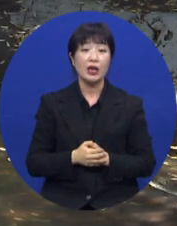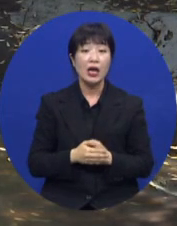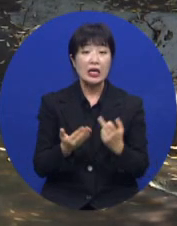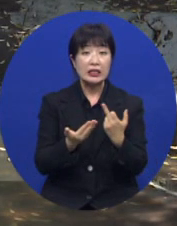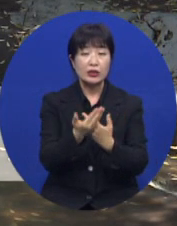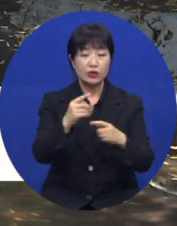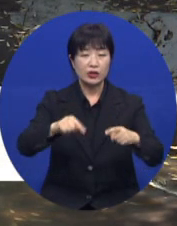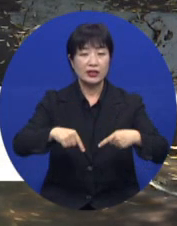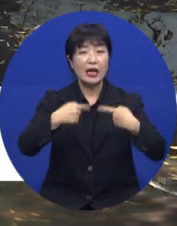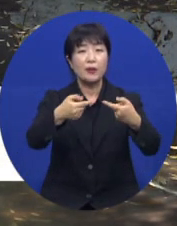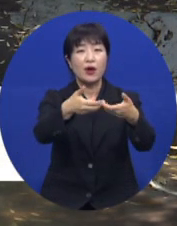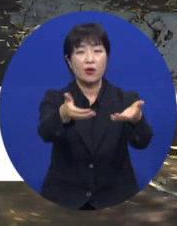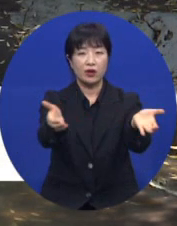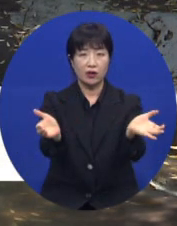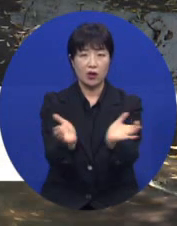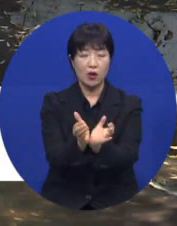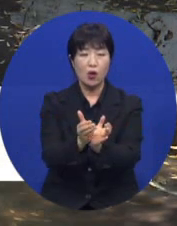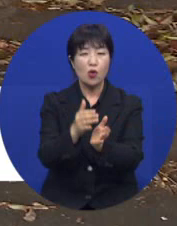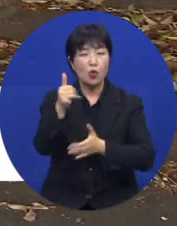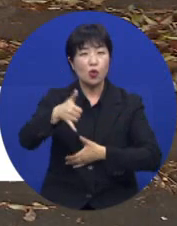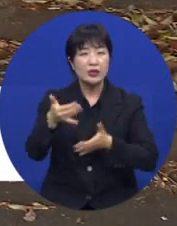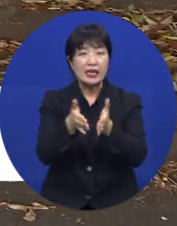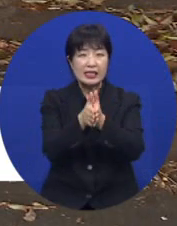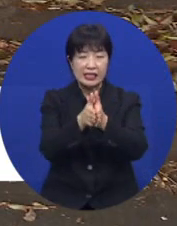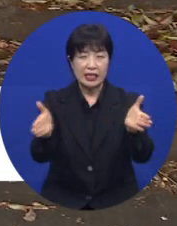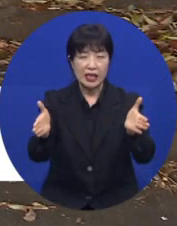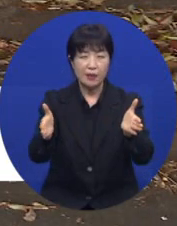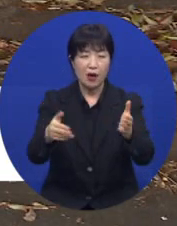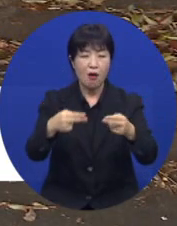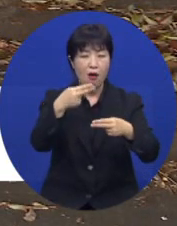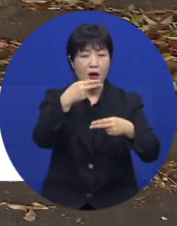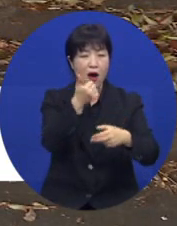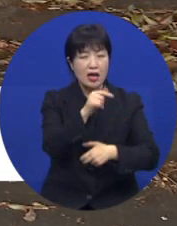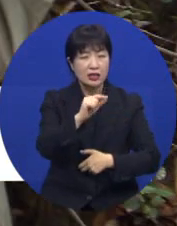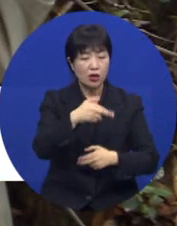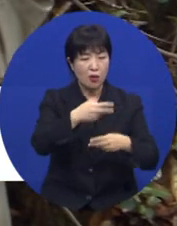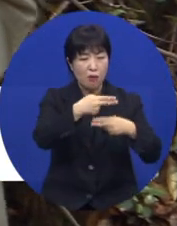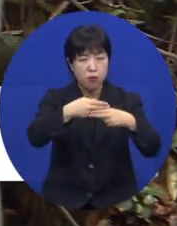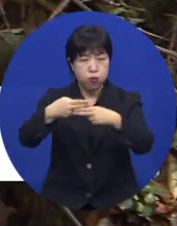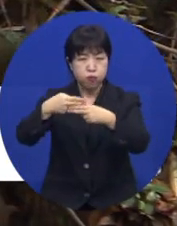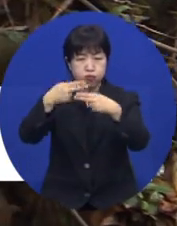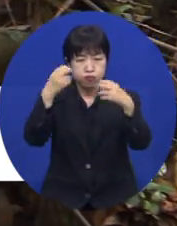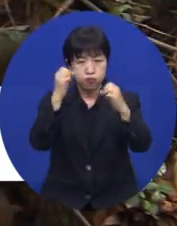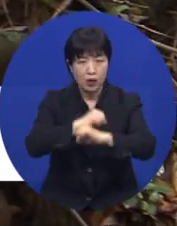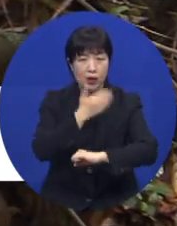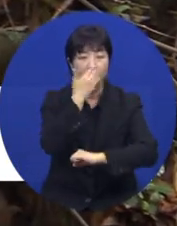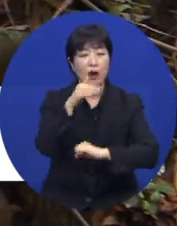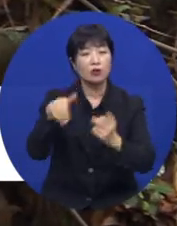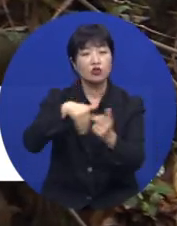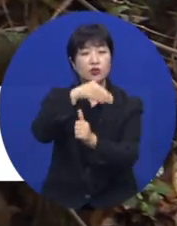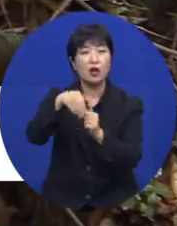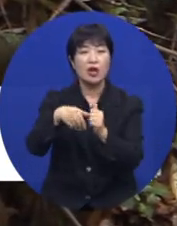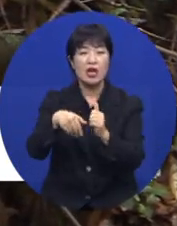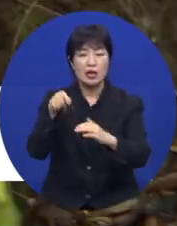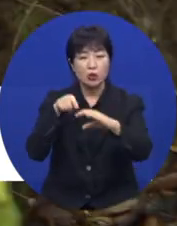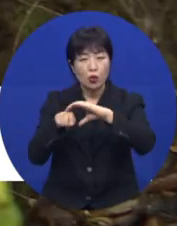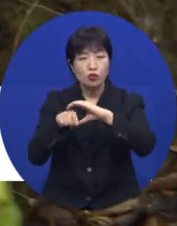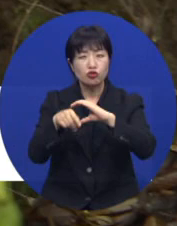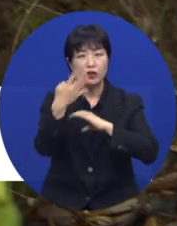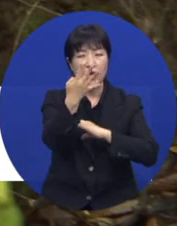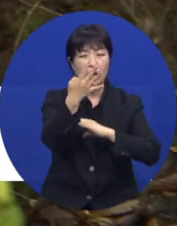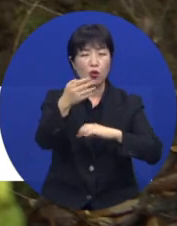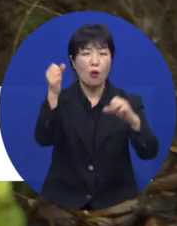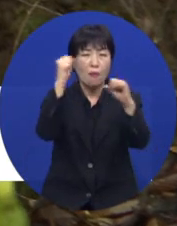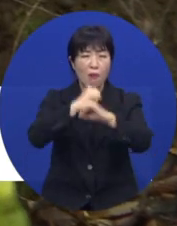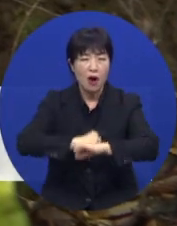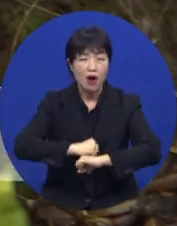제주 참여환경연대는 공사가 시작되면 한천 벽이 무너져 내릴 수 있다며 주변에서 확인된 일제 진지동굴 4개도